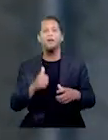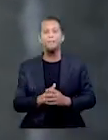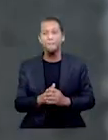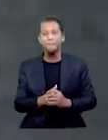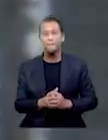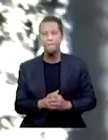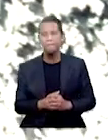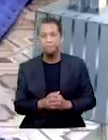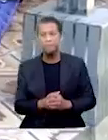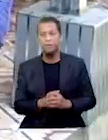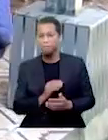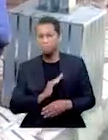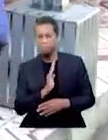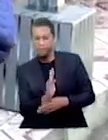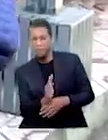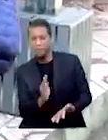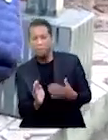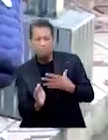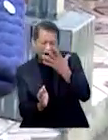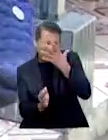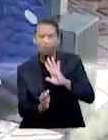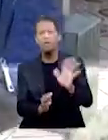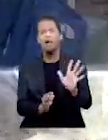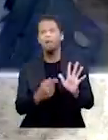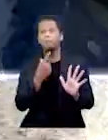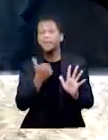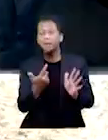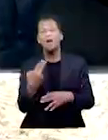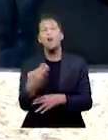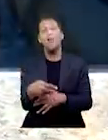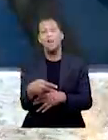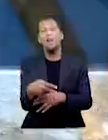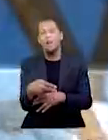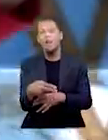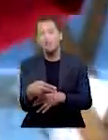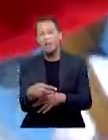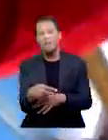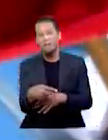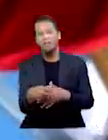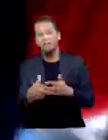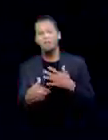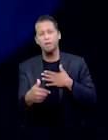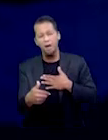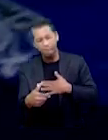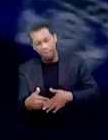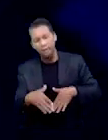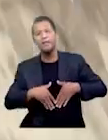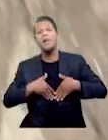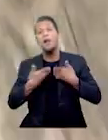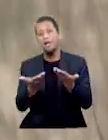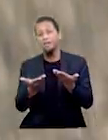Memegang prinsip tidak malu asal halal, Mila menjalani proses hidup dengan penuh kesabaran dan keikhlasan. Tujuannya hanya